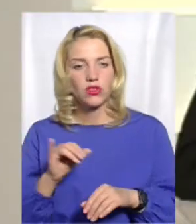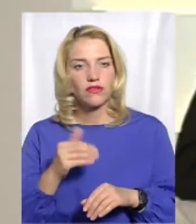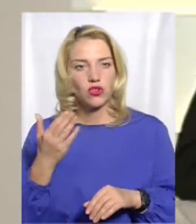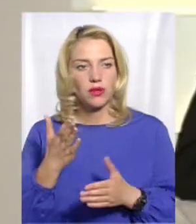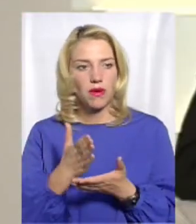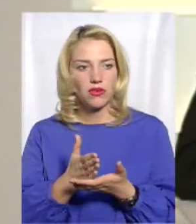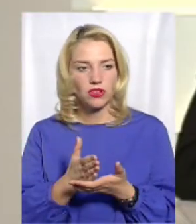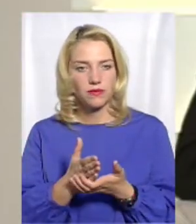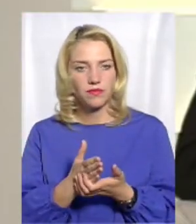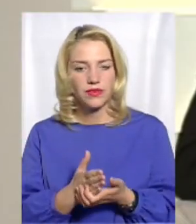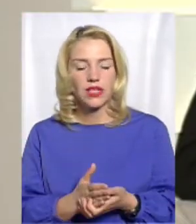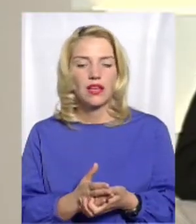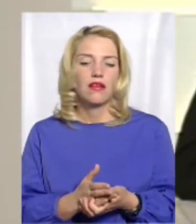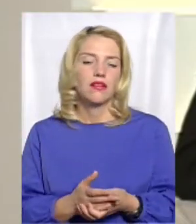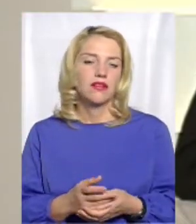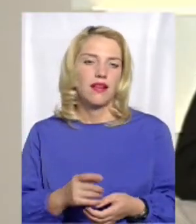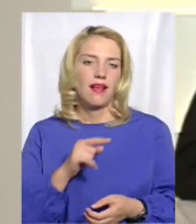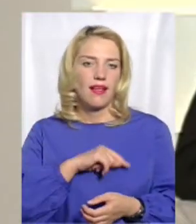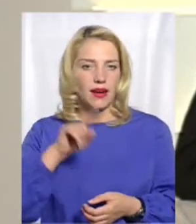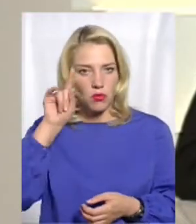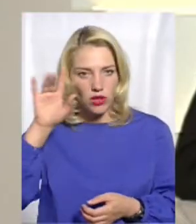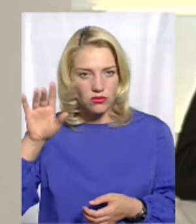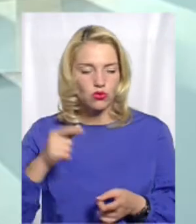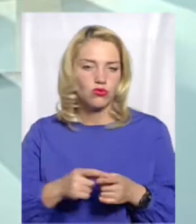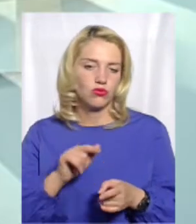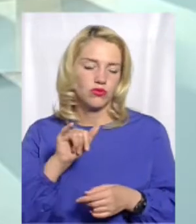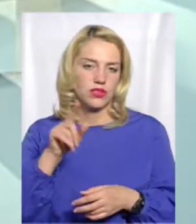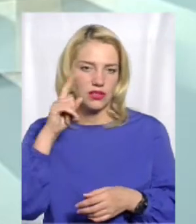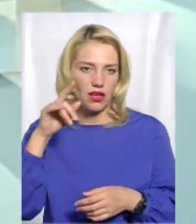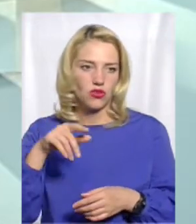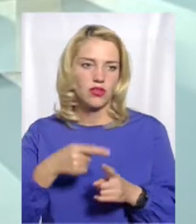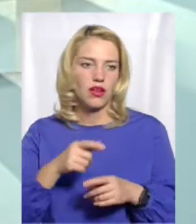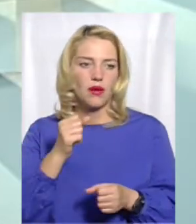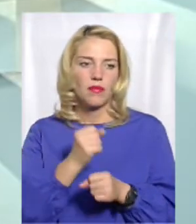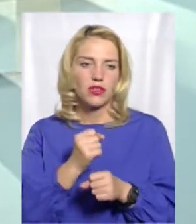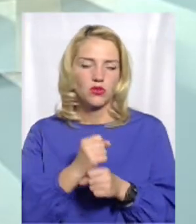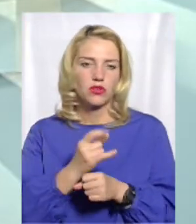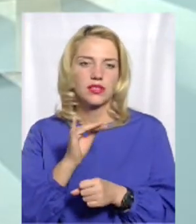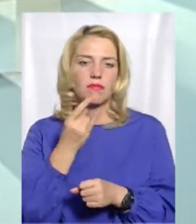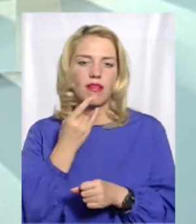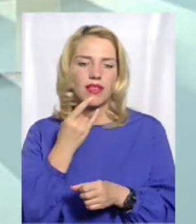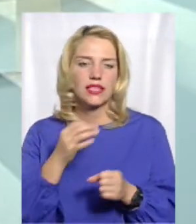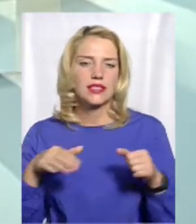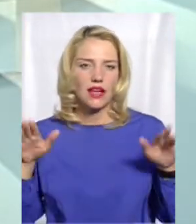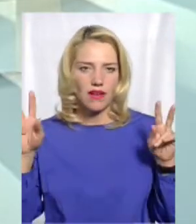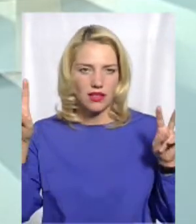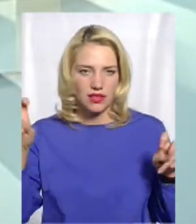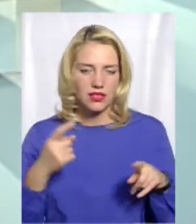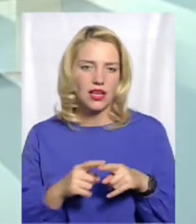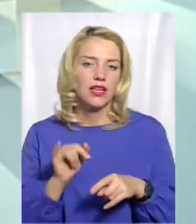Вони мають репутацію, про них багато знають. Вони працюють з батарейками, здавайтеся. Ведуть перемовини